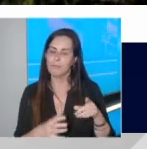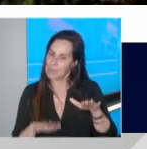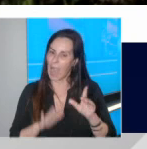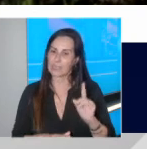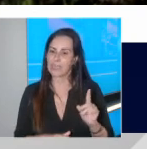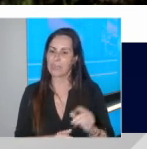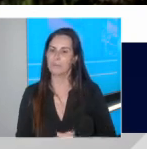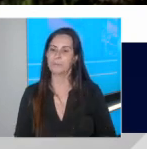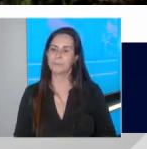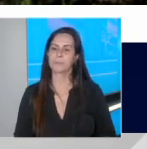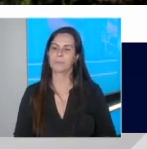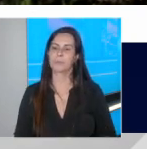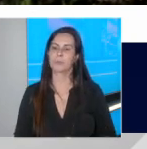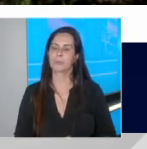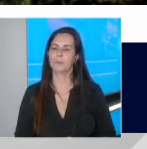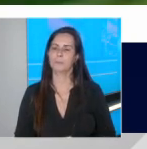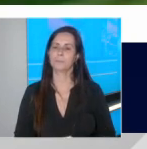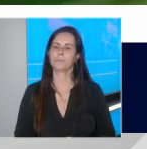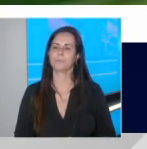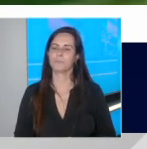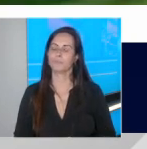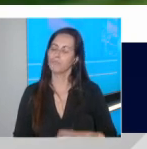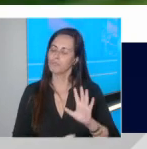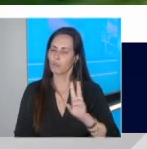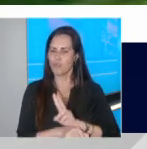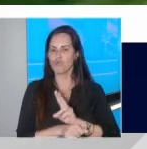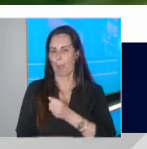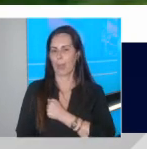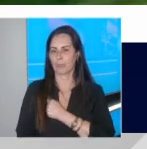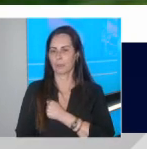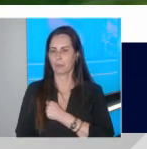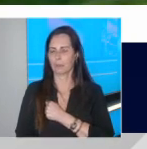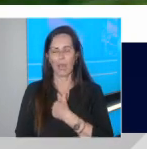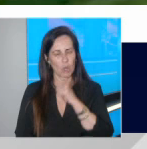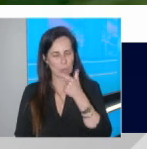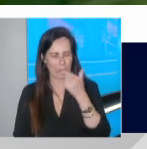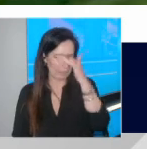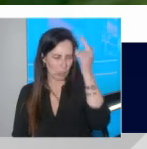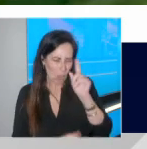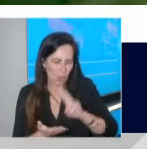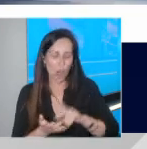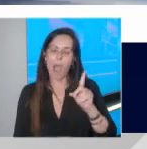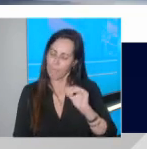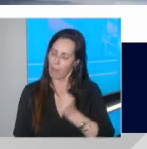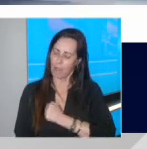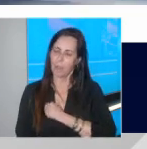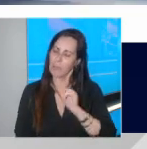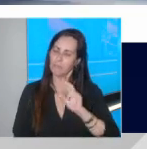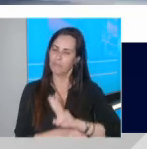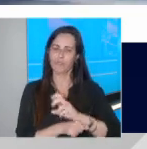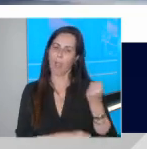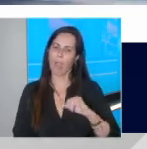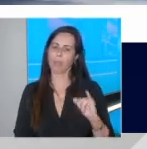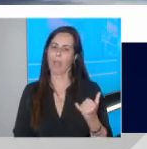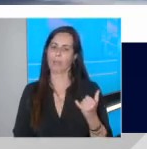יחסית, נקרא לזה שמרנית, או אני לא רוצה להגיד קיצונית, כי זה לא יהיה נכון, אבל קפדנית, נקרא